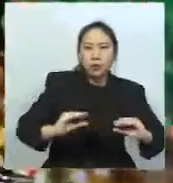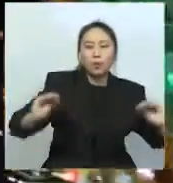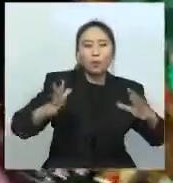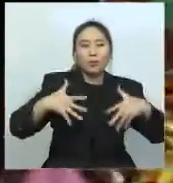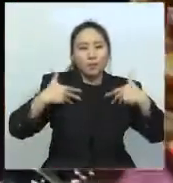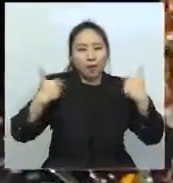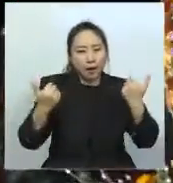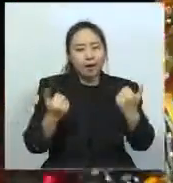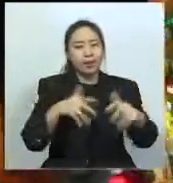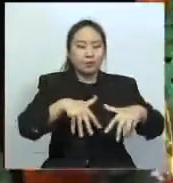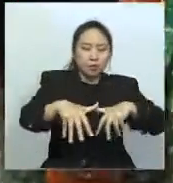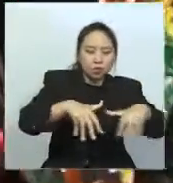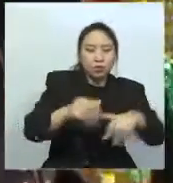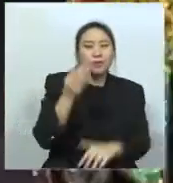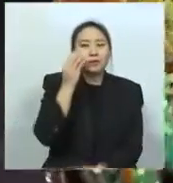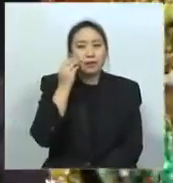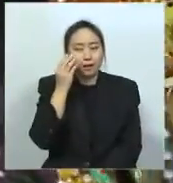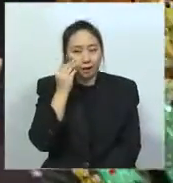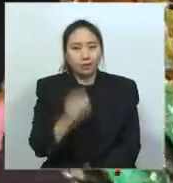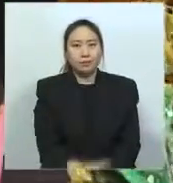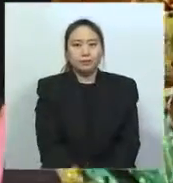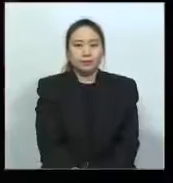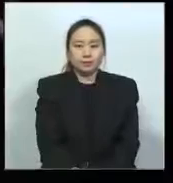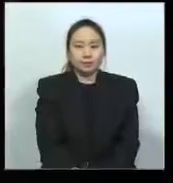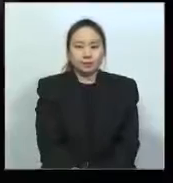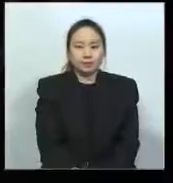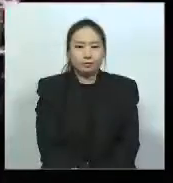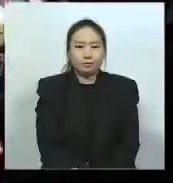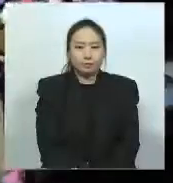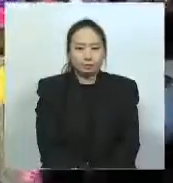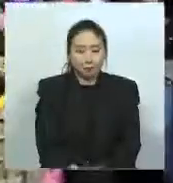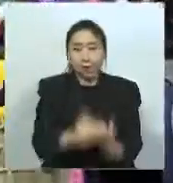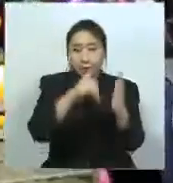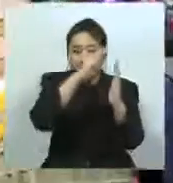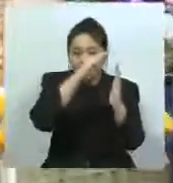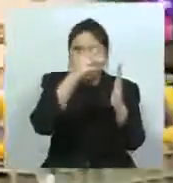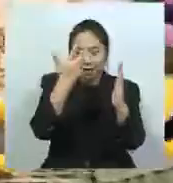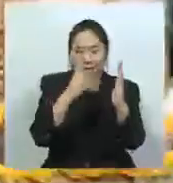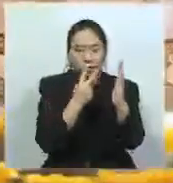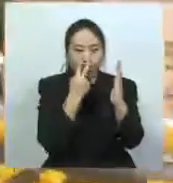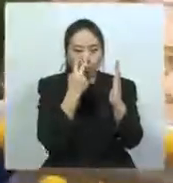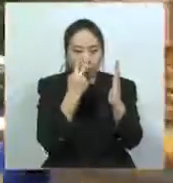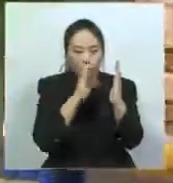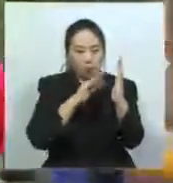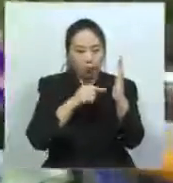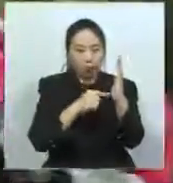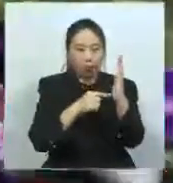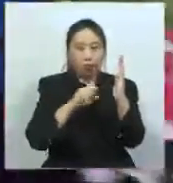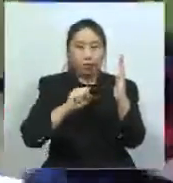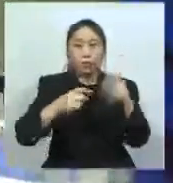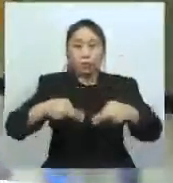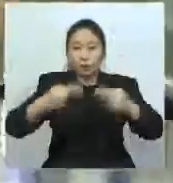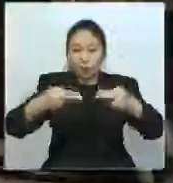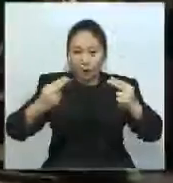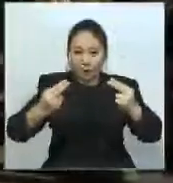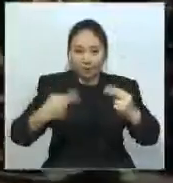รวมถึงความน่ารักของคนในพื้นที่ด้วยนะคะแต่นอกจากพื้นที่ภาคเหนือแล้วมาดูที่จังหวัดสมุทรสงครามกันบ้